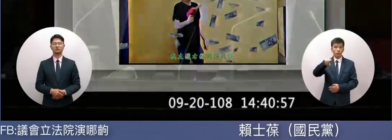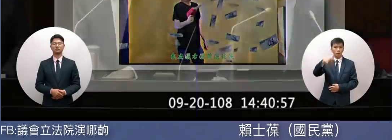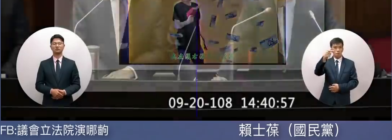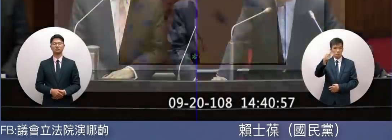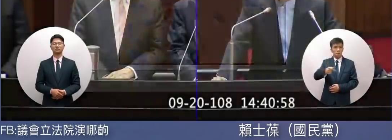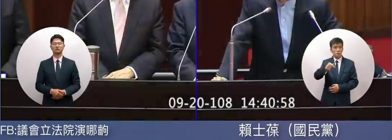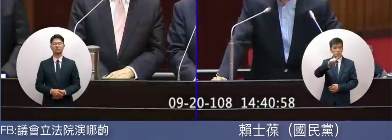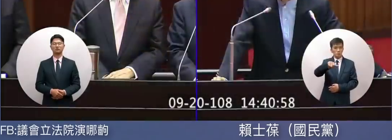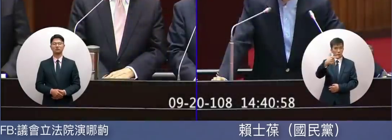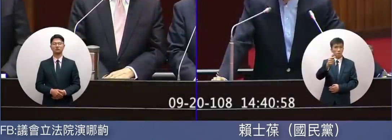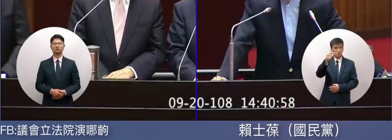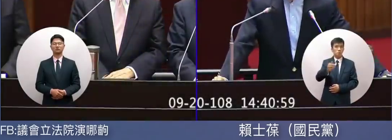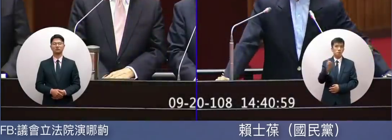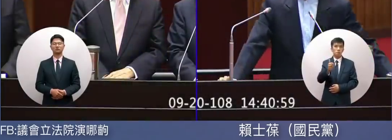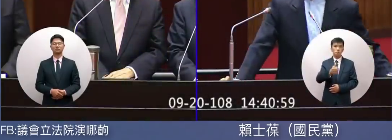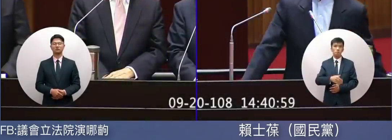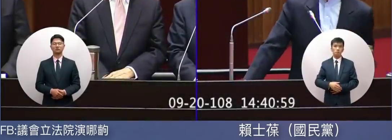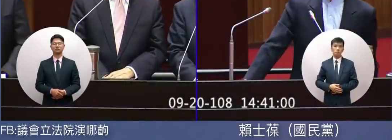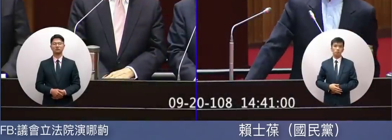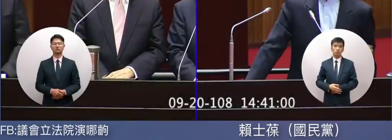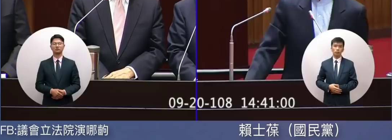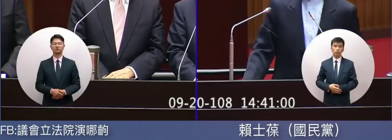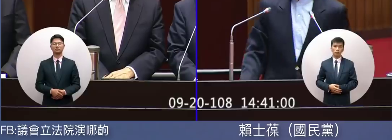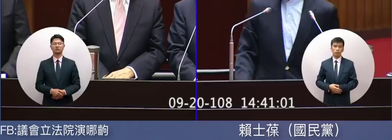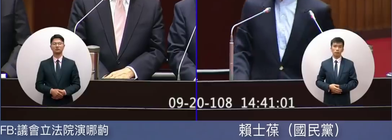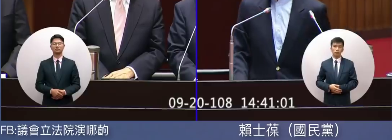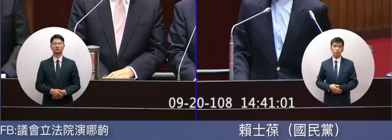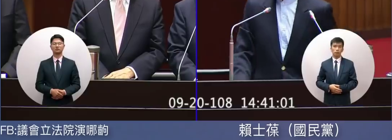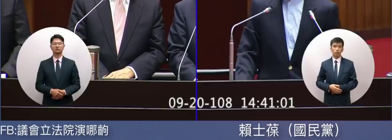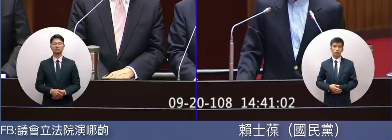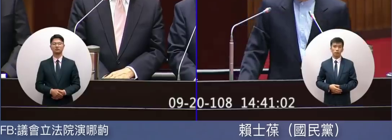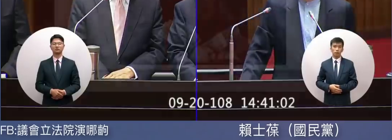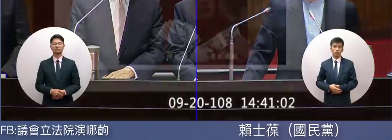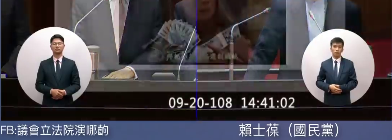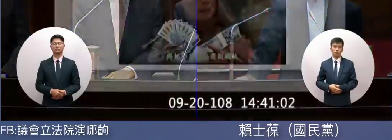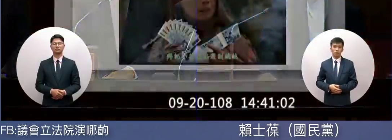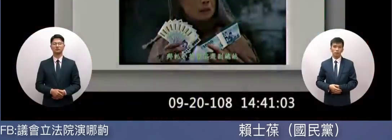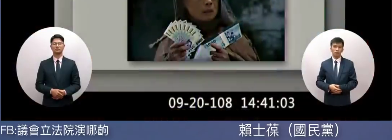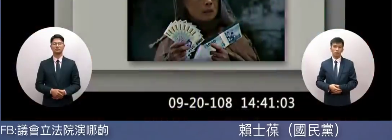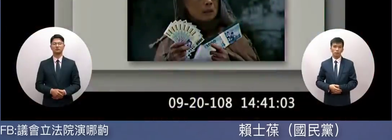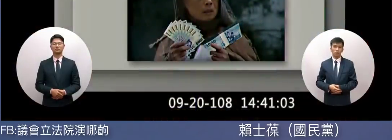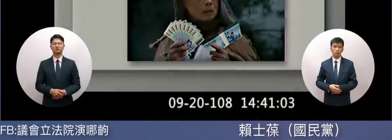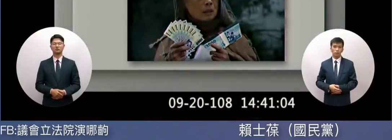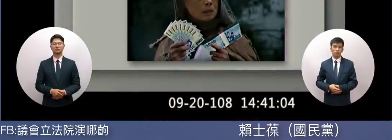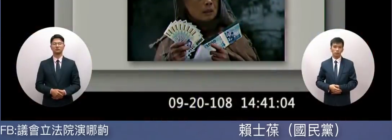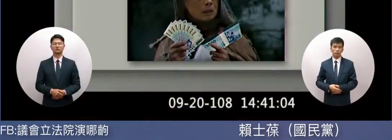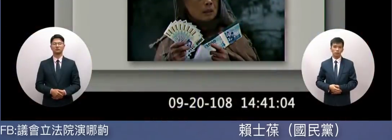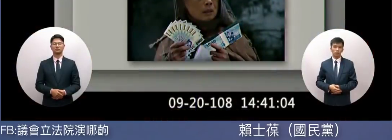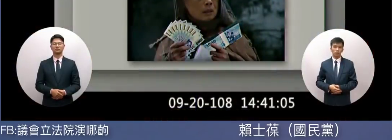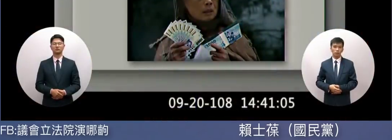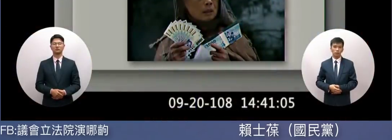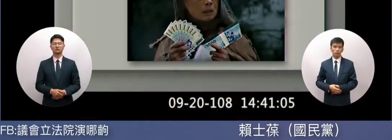快1600亿啊！ 前撒后撒，拜托小英让我选副总统。